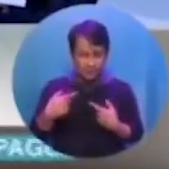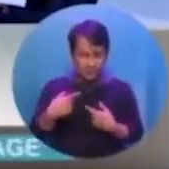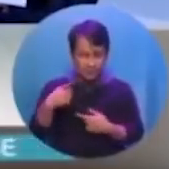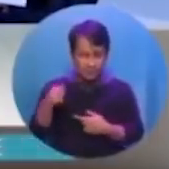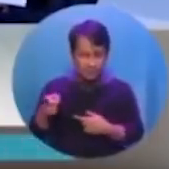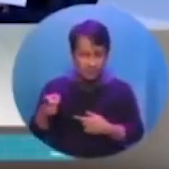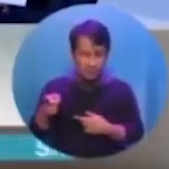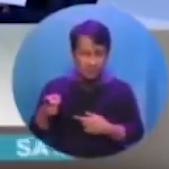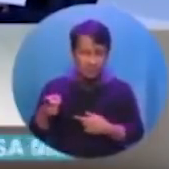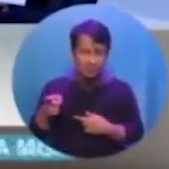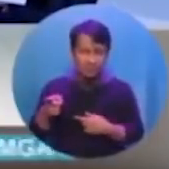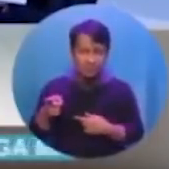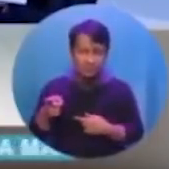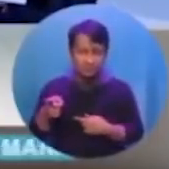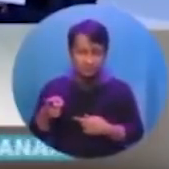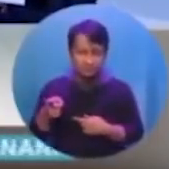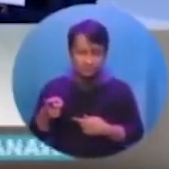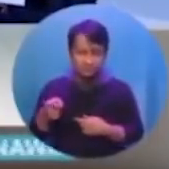sinagahan siya po. Tapos